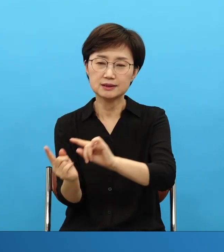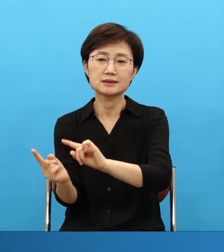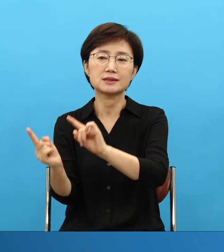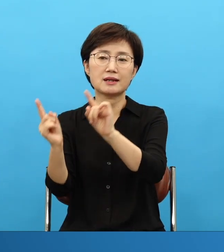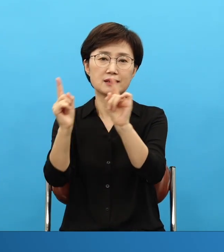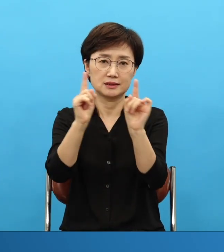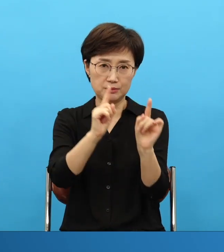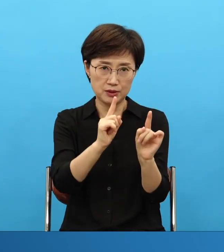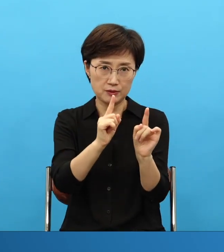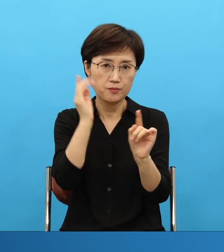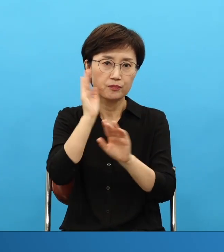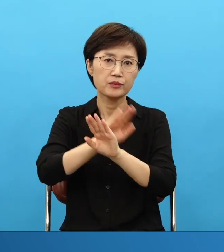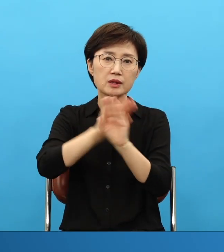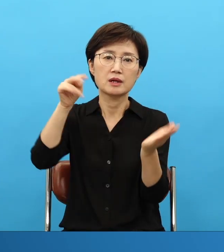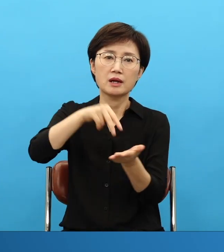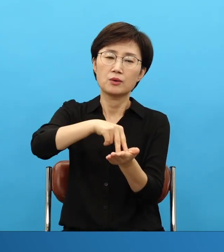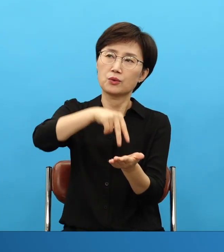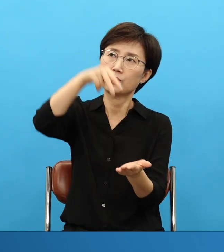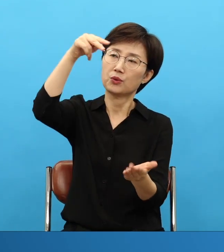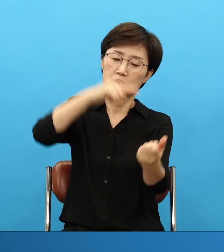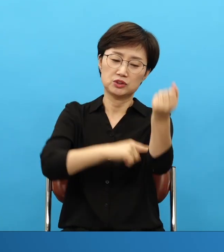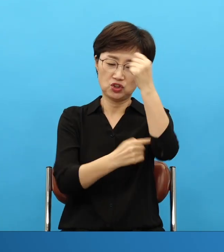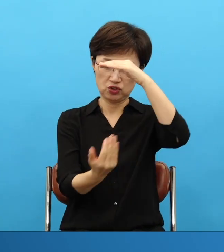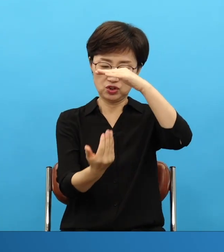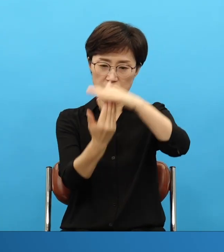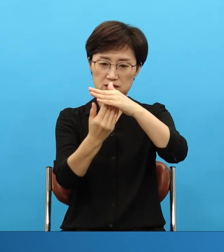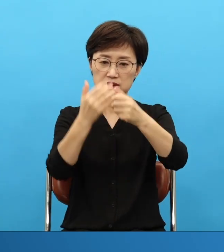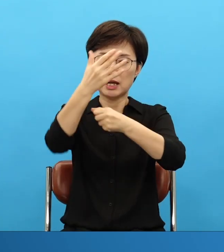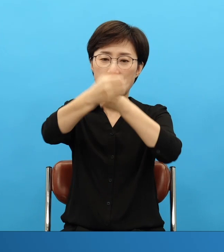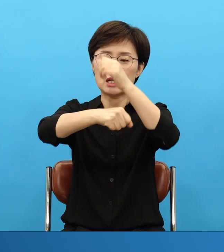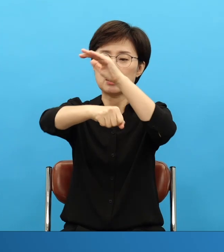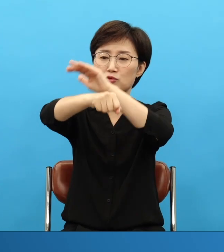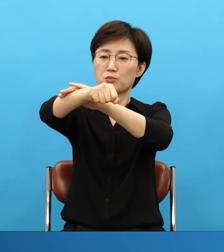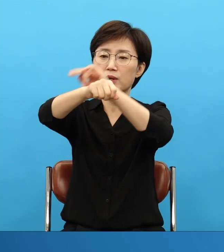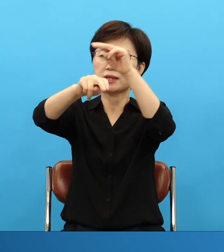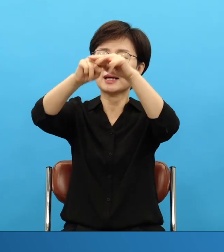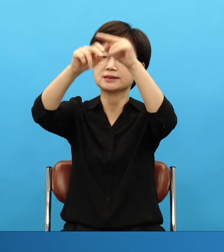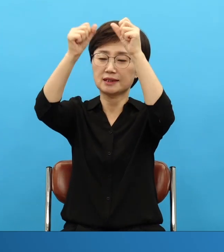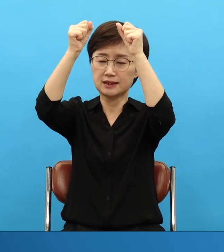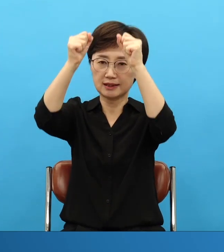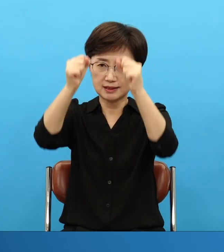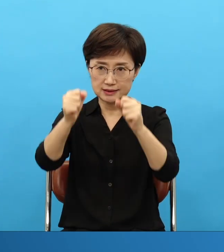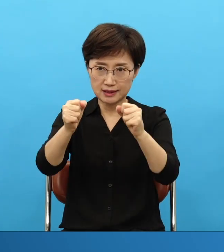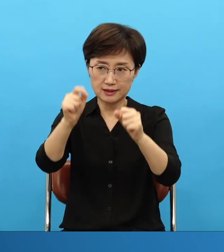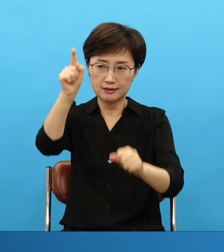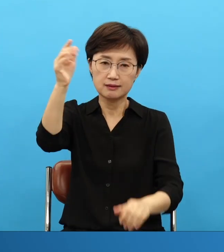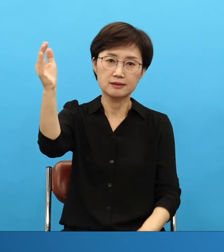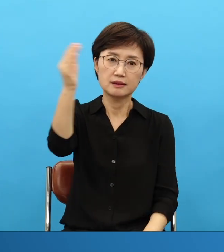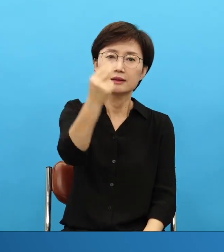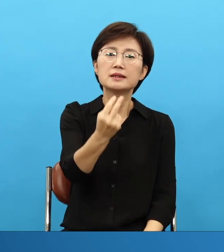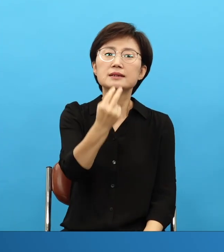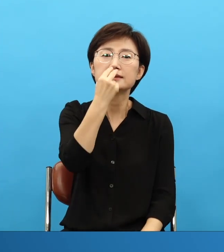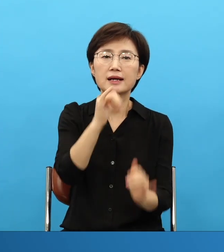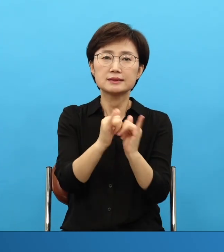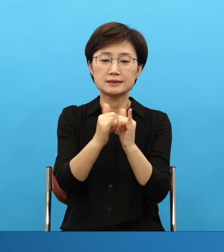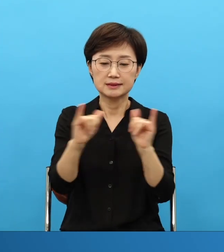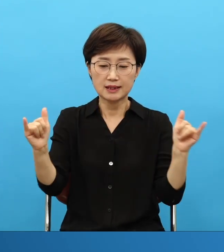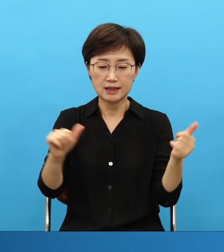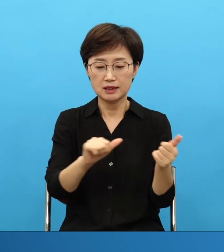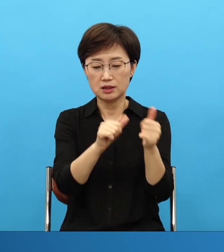자 가운데서 다시 살아나시며 하늘에 오르사 전능하신 하나님 우편에 앉아